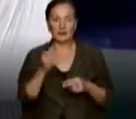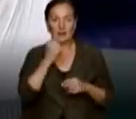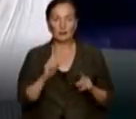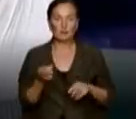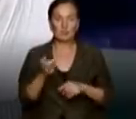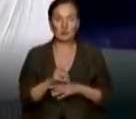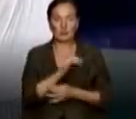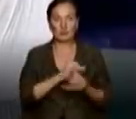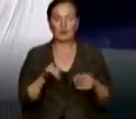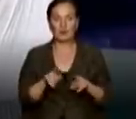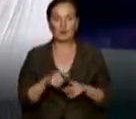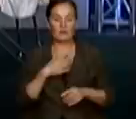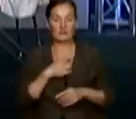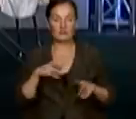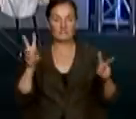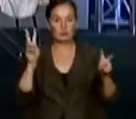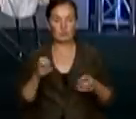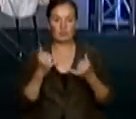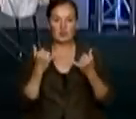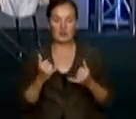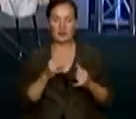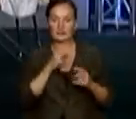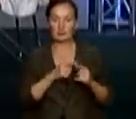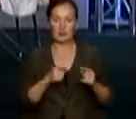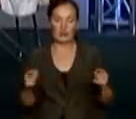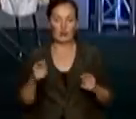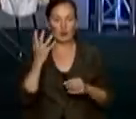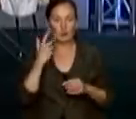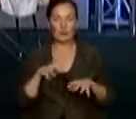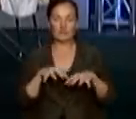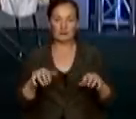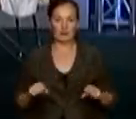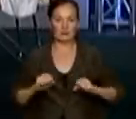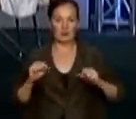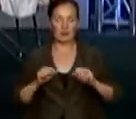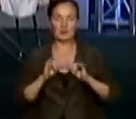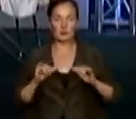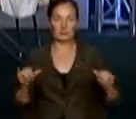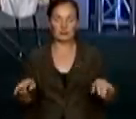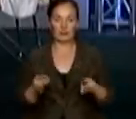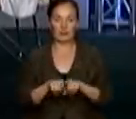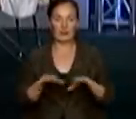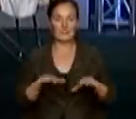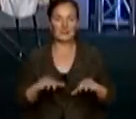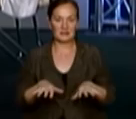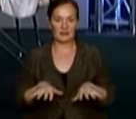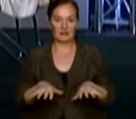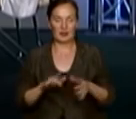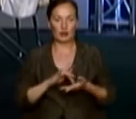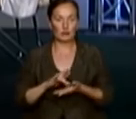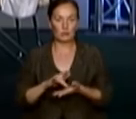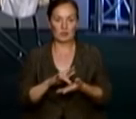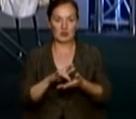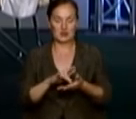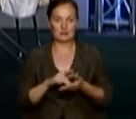тему, на мій погляд, зараз, особливо в період, коли влада намагається розвивати такий місцевий туризм, і коли от зараз